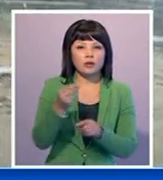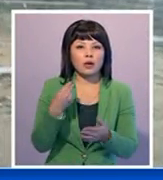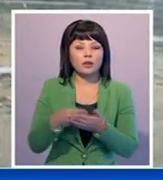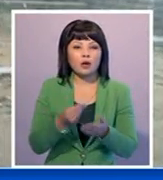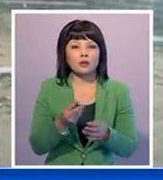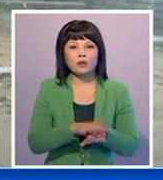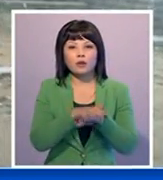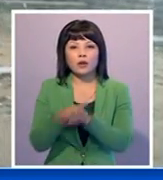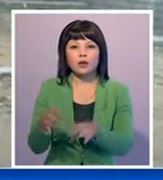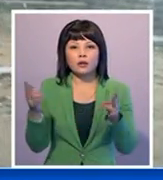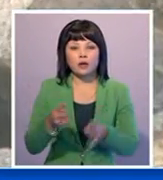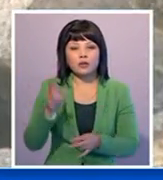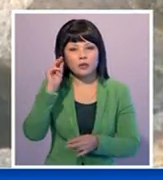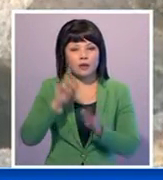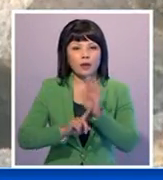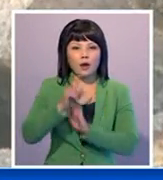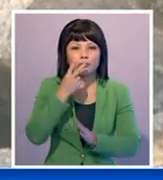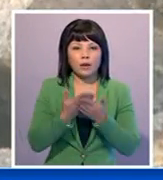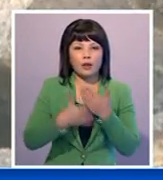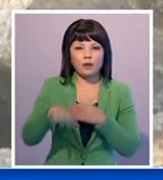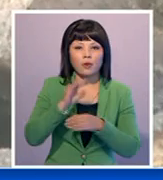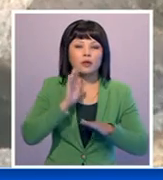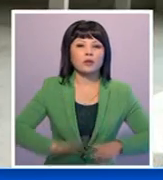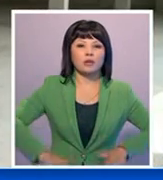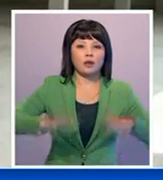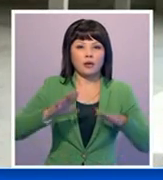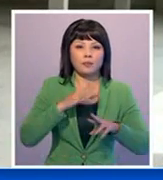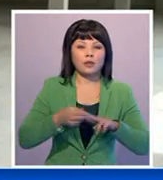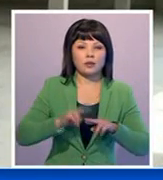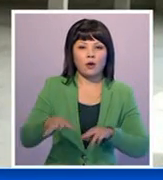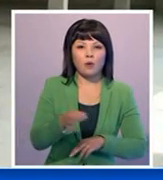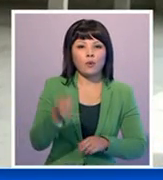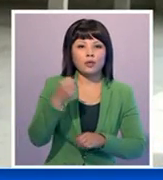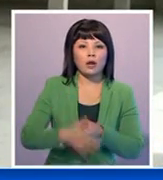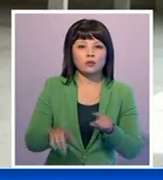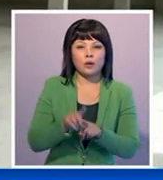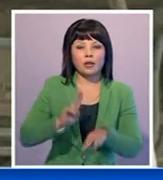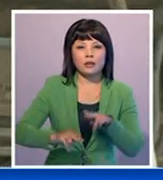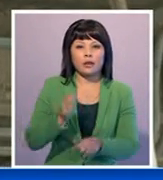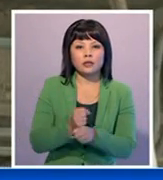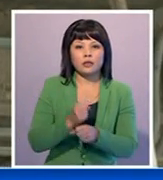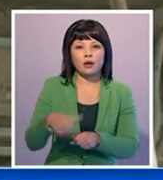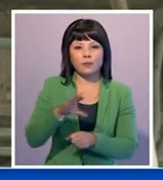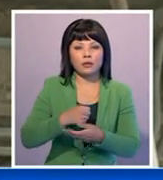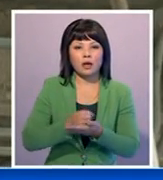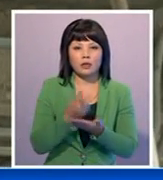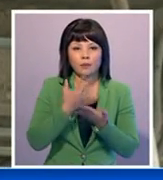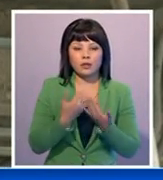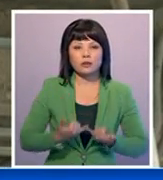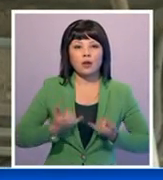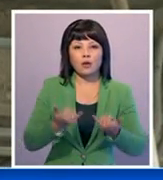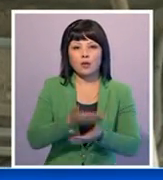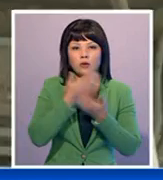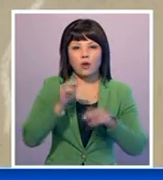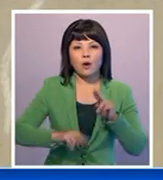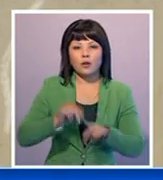ақпан айында ғимараттың жертөлесін тұтастай су басып алған болатын. Оқу орталығы салынған жер телімі әлі күнге дейін рәсімделмеген. Құрылысты